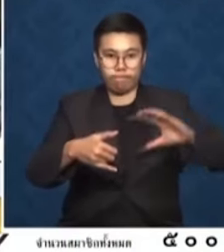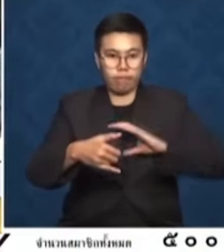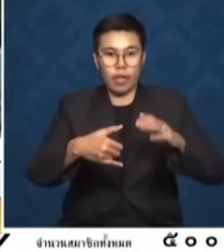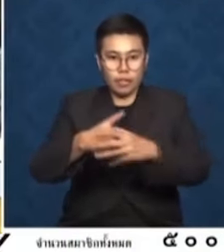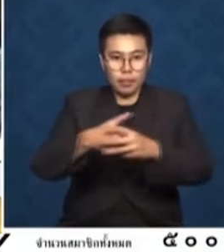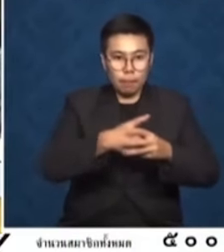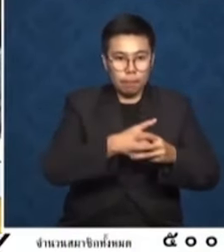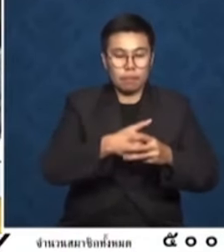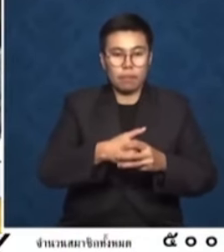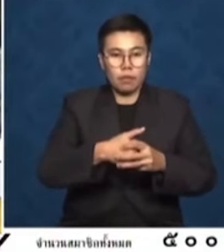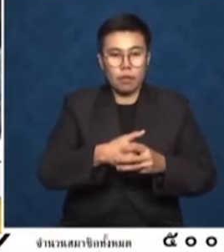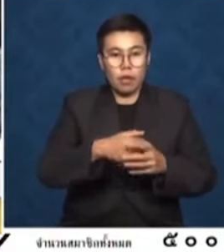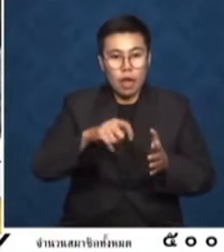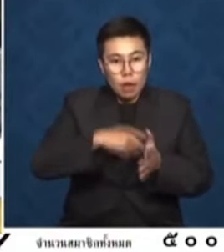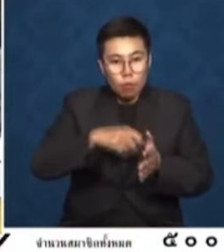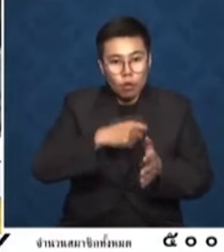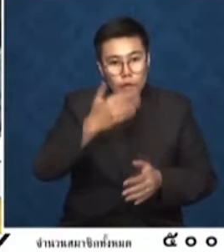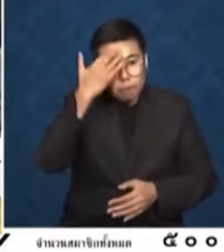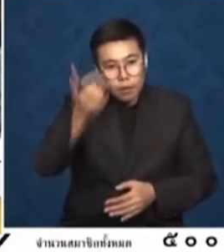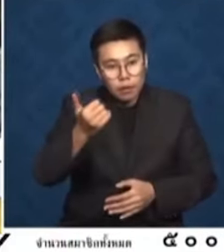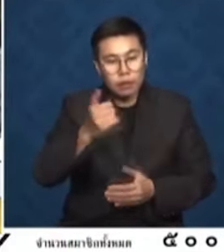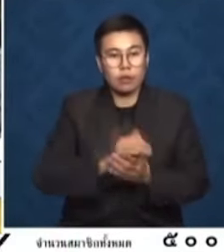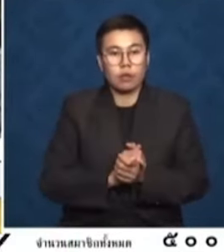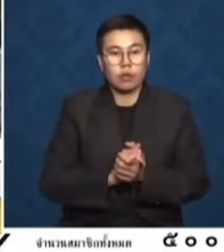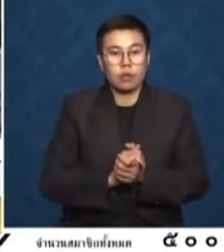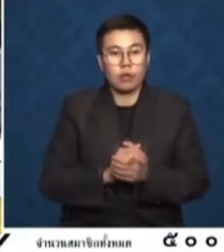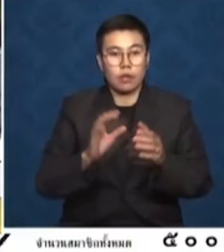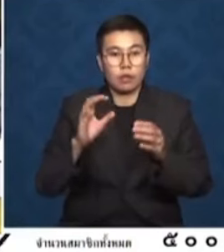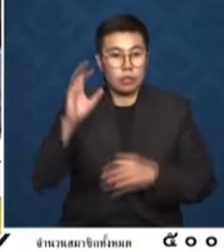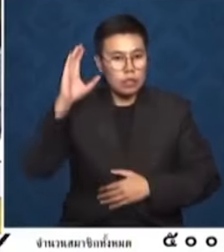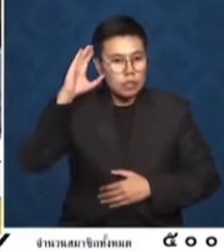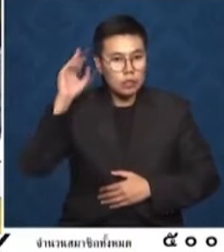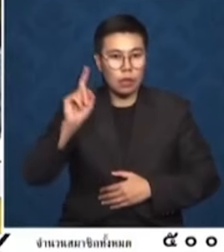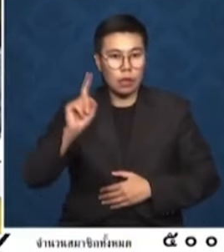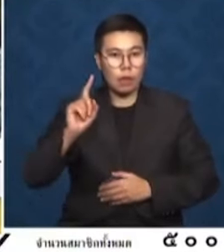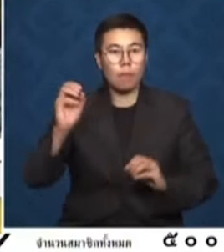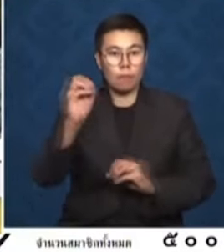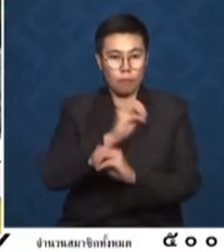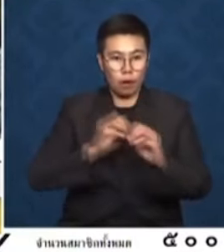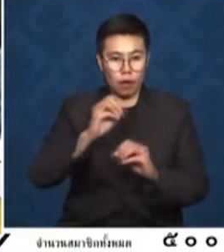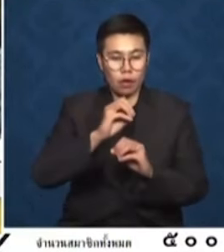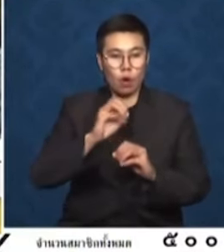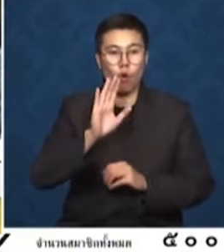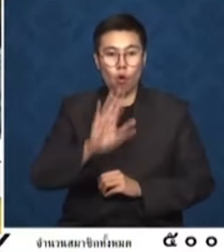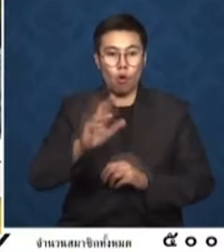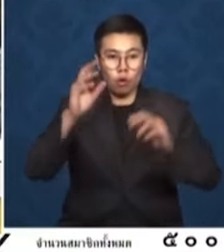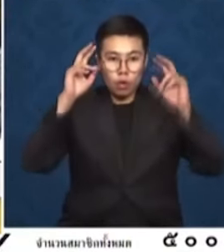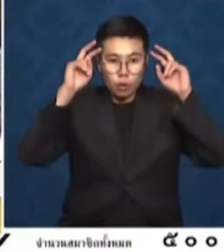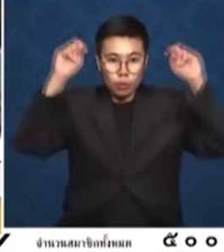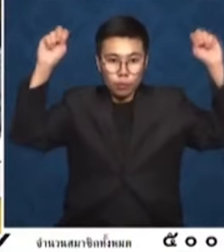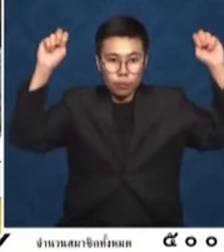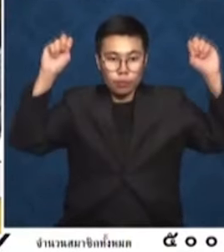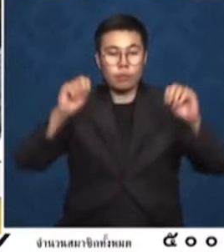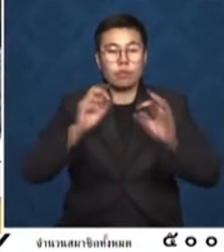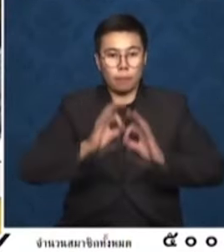สิ่งที่ทำไปเพราะอะไรครับท่านประธานครับเพราะเขาเชื่อครับว่าความปลอดภัยของผู้นำประเทศต้อง